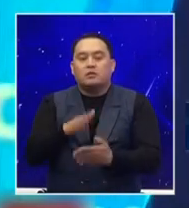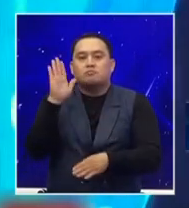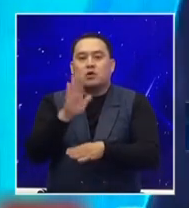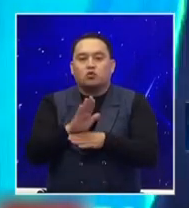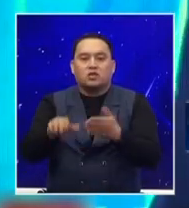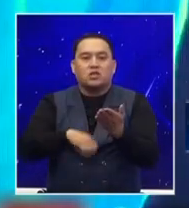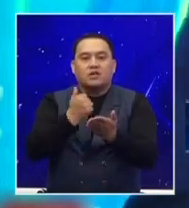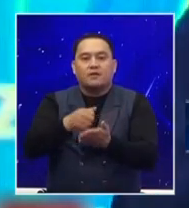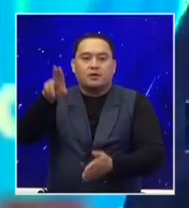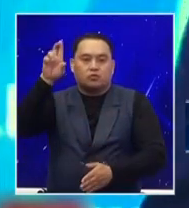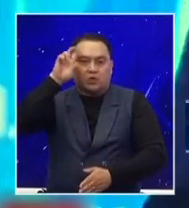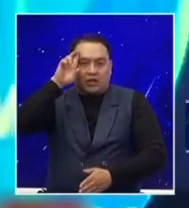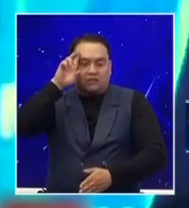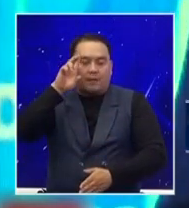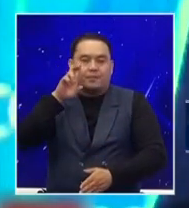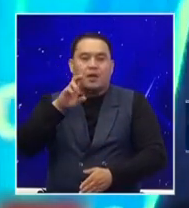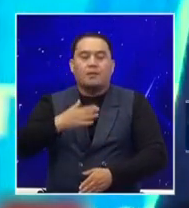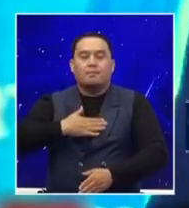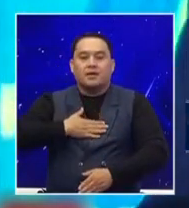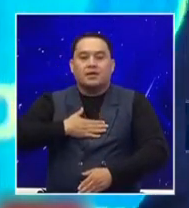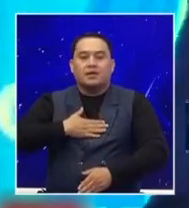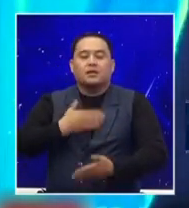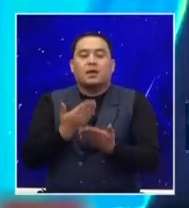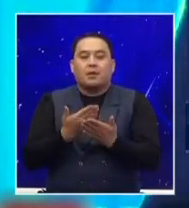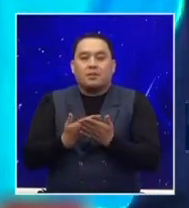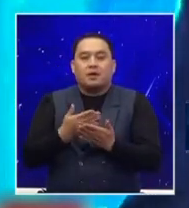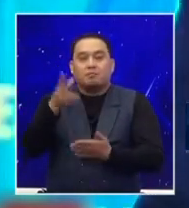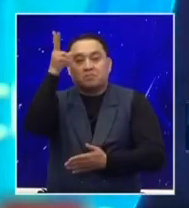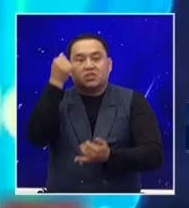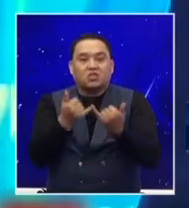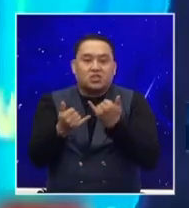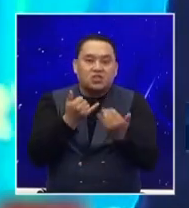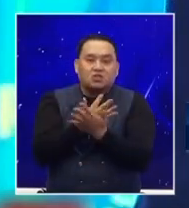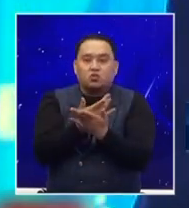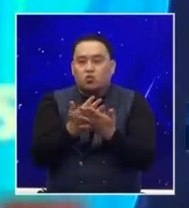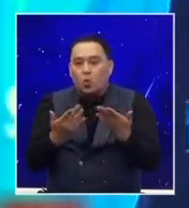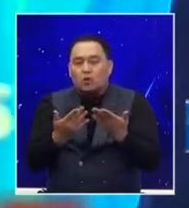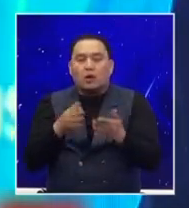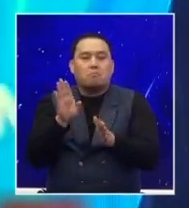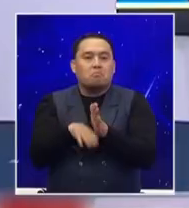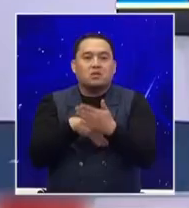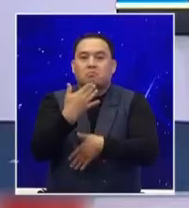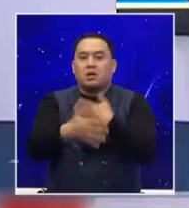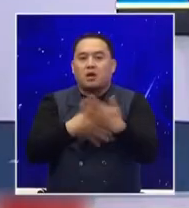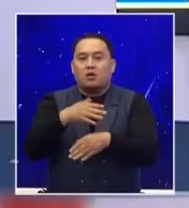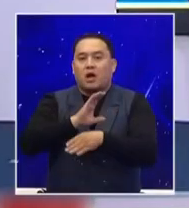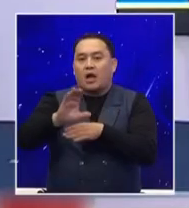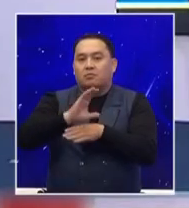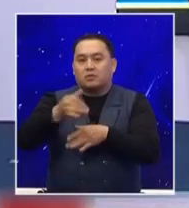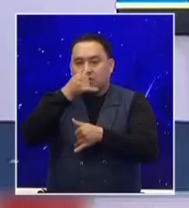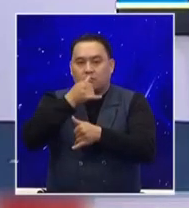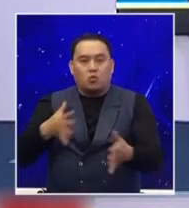чтобы мы сырье, например, даже пшеницу или другие вещи без переработки за границу не